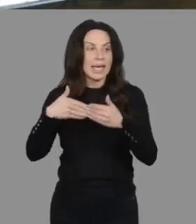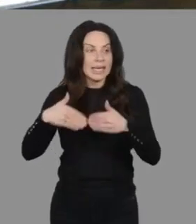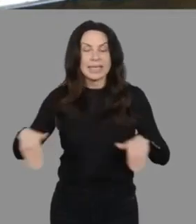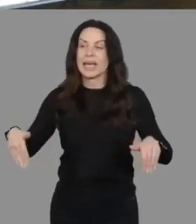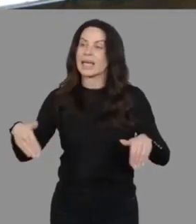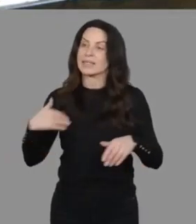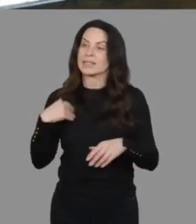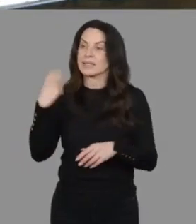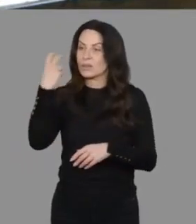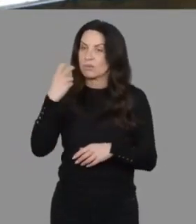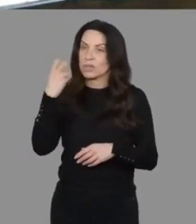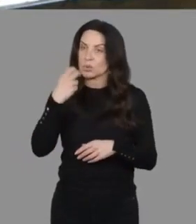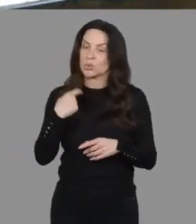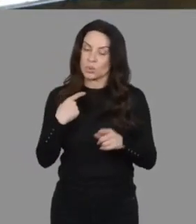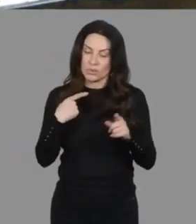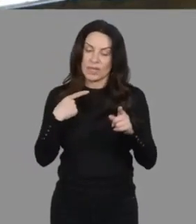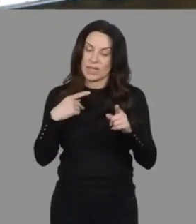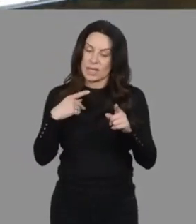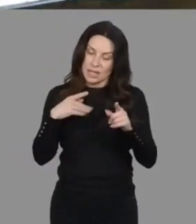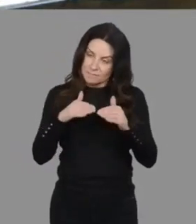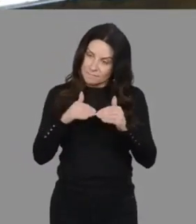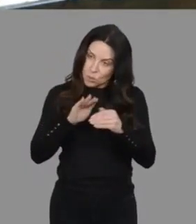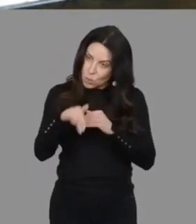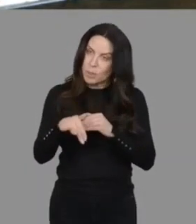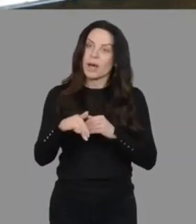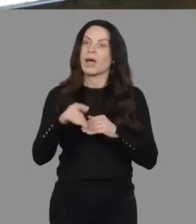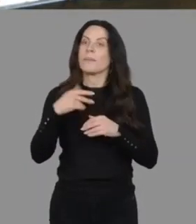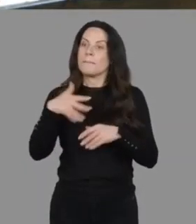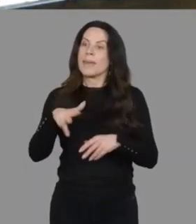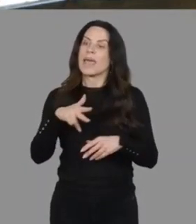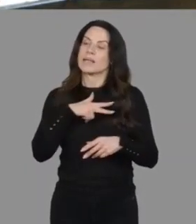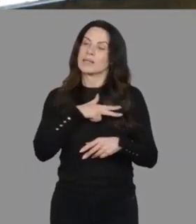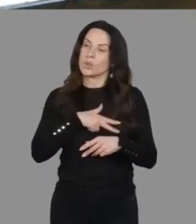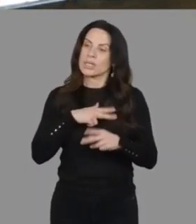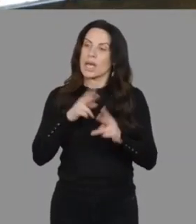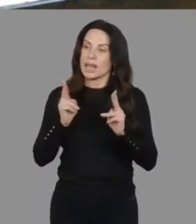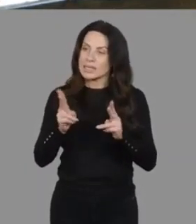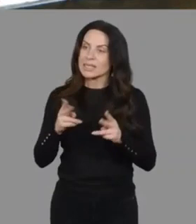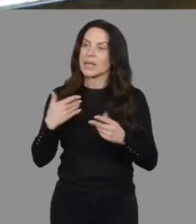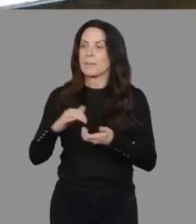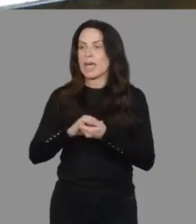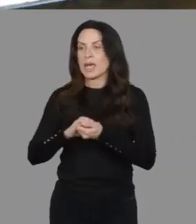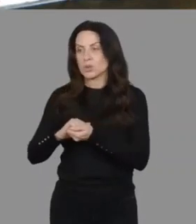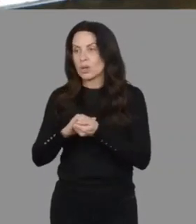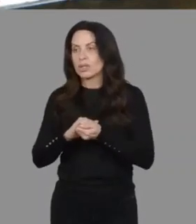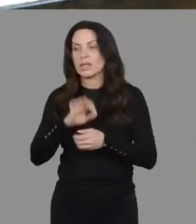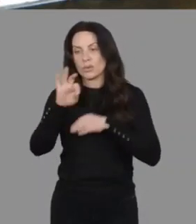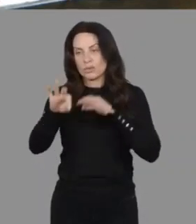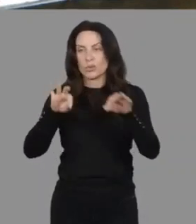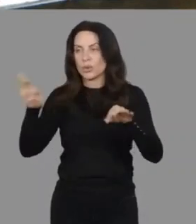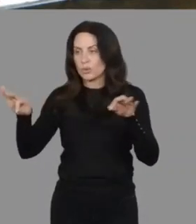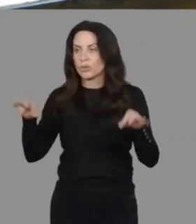mehr Sicherheit, für mehr soziale Sicherheit und für mehr Solidarität in diesen Zeiten zu sorgen.